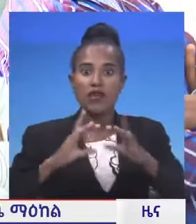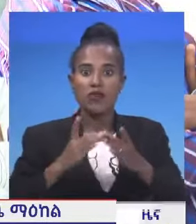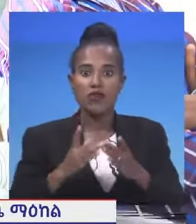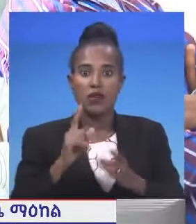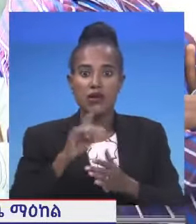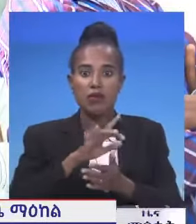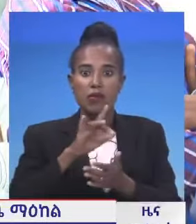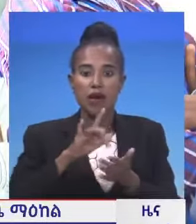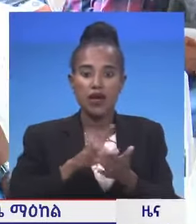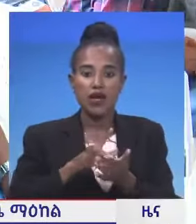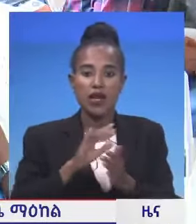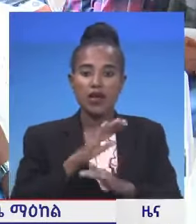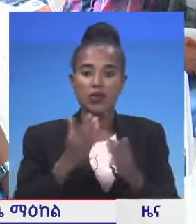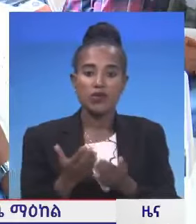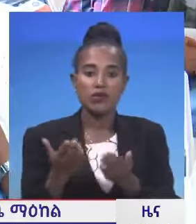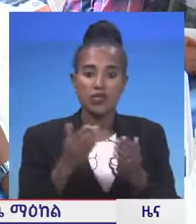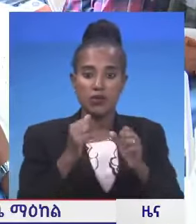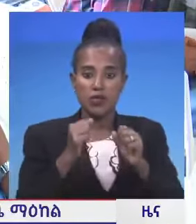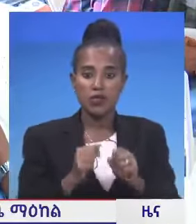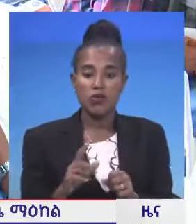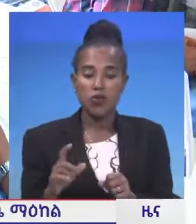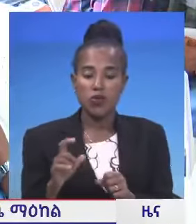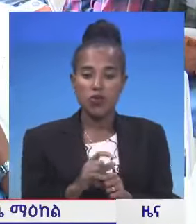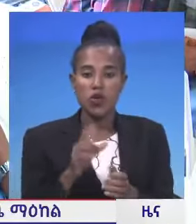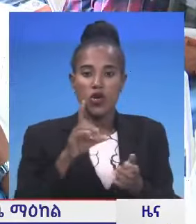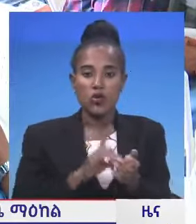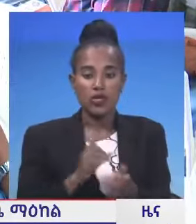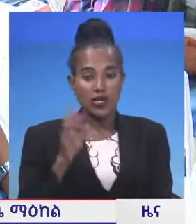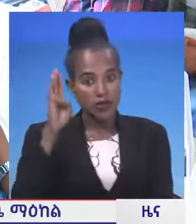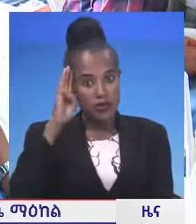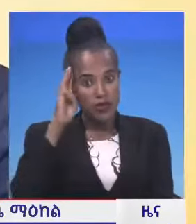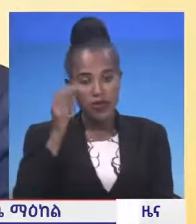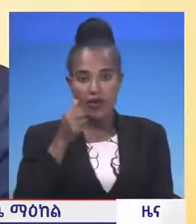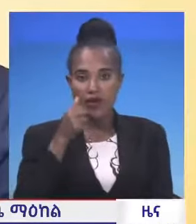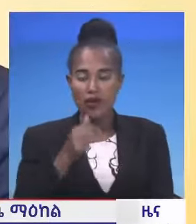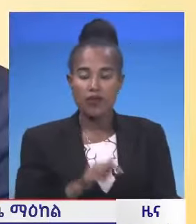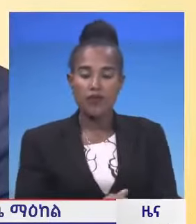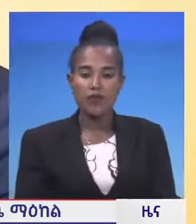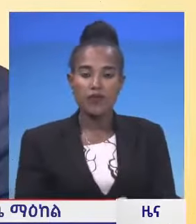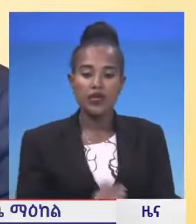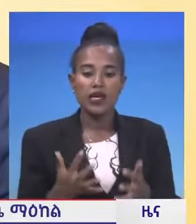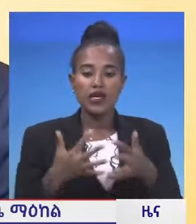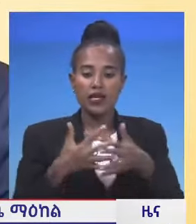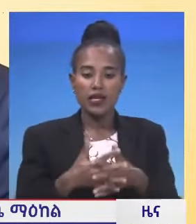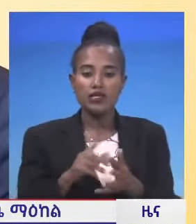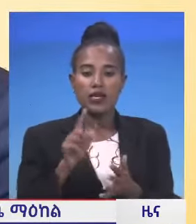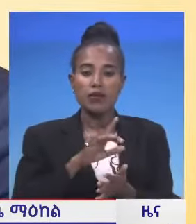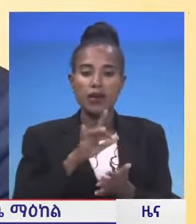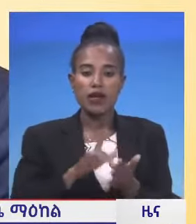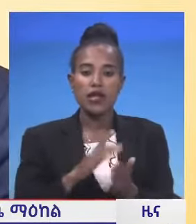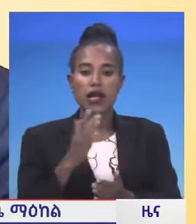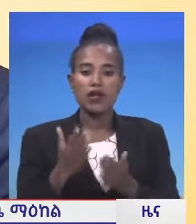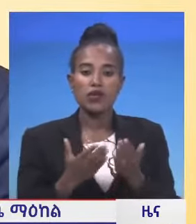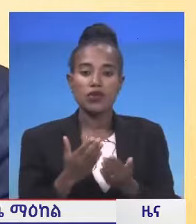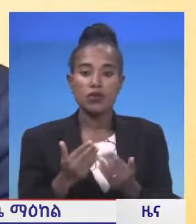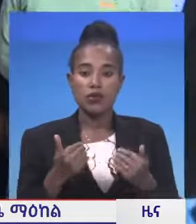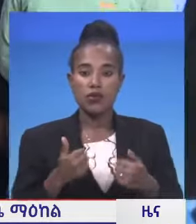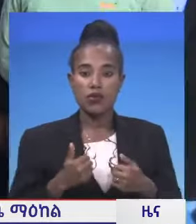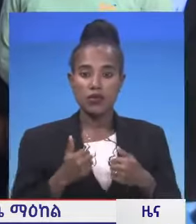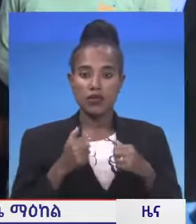በአንድ ማዕከል አገልግሎት ለመስጠት የሚያስችል መሆኑን ዶክተር ሰውበሰው ይገልጻሉ። የተቀናጀ የአንድ ማዕከል አገልግሎት በሚኖርበት